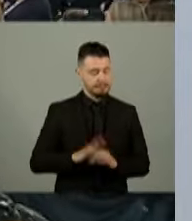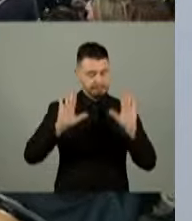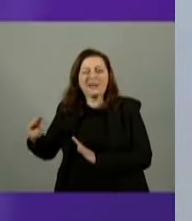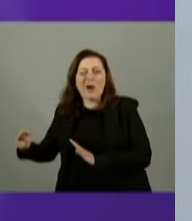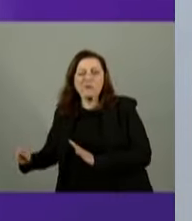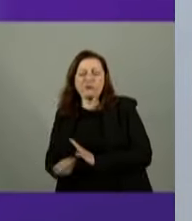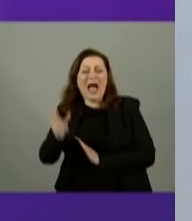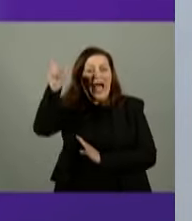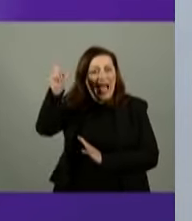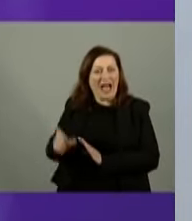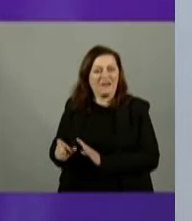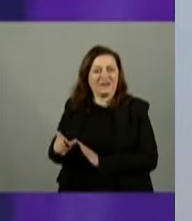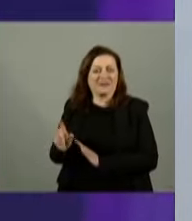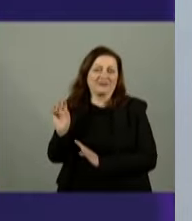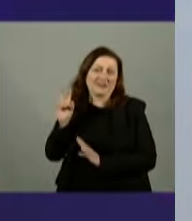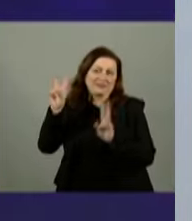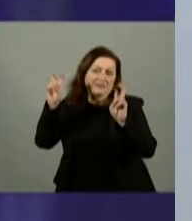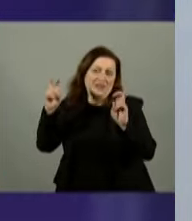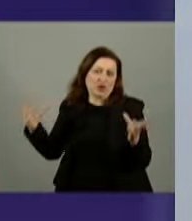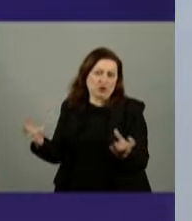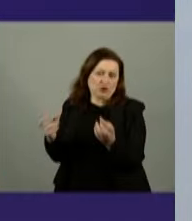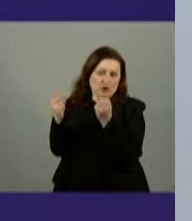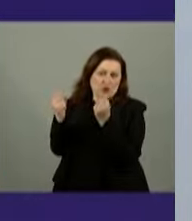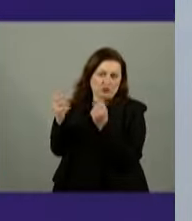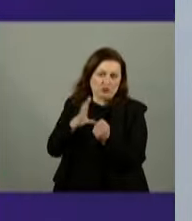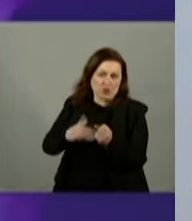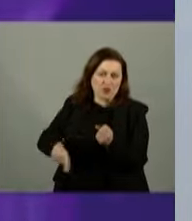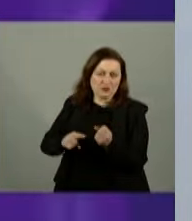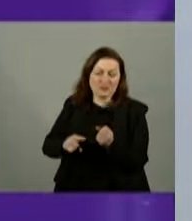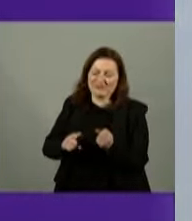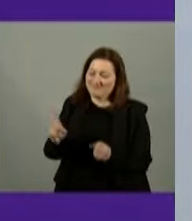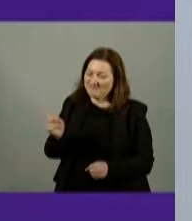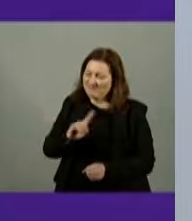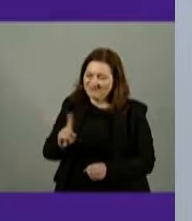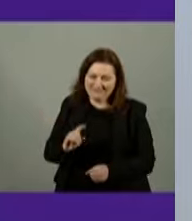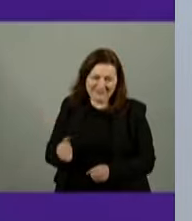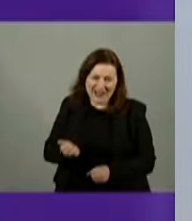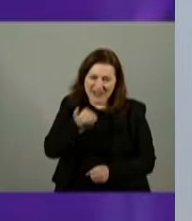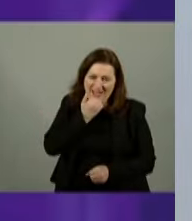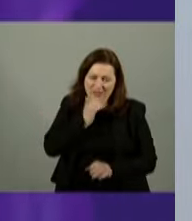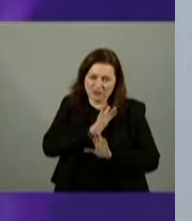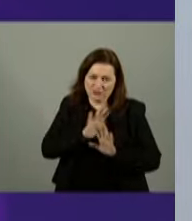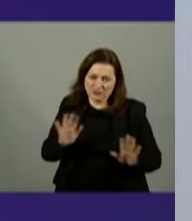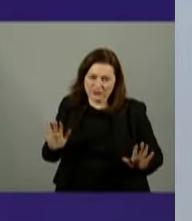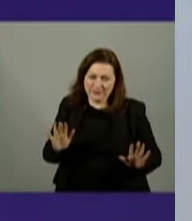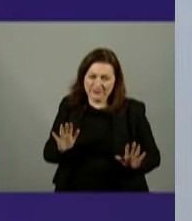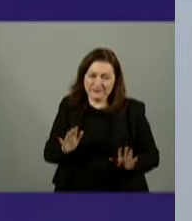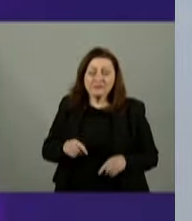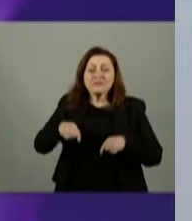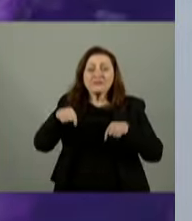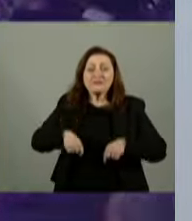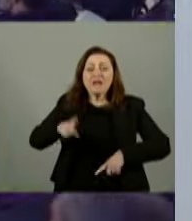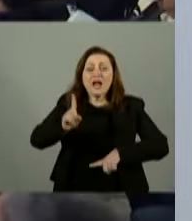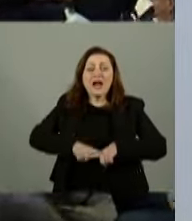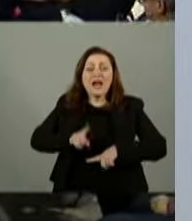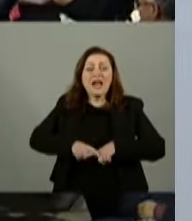να βρίσκονται και οι δύο σε πολύ δύσκολη θέση να δικαιολογηθούν στα μάτια της εκλογικής βάσης, της όποιας εκλογικής